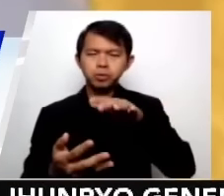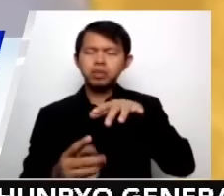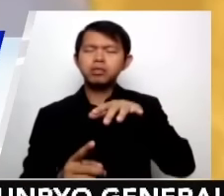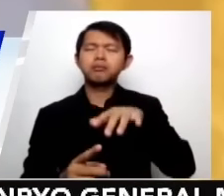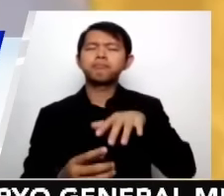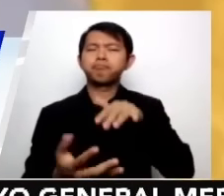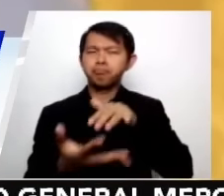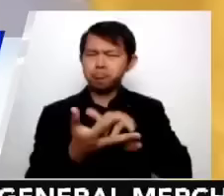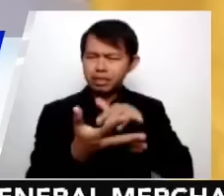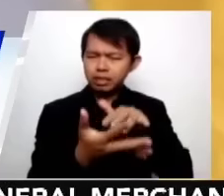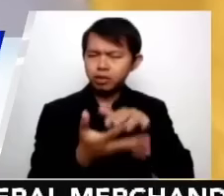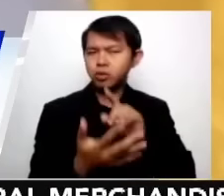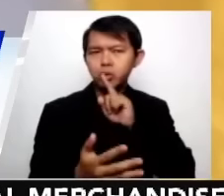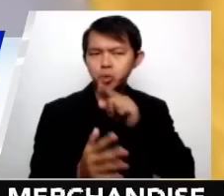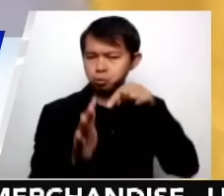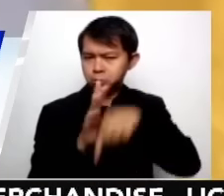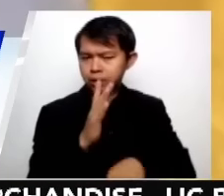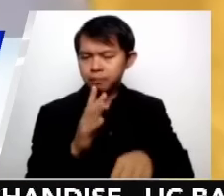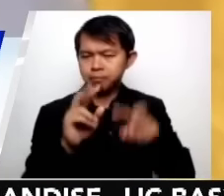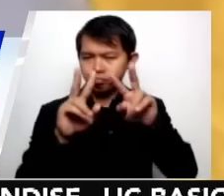meron talagang kailangang panagutan